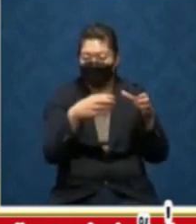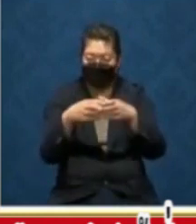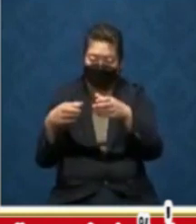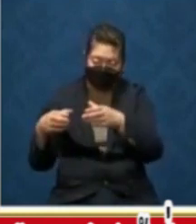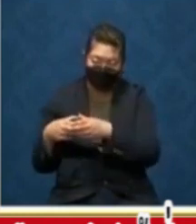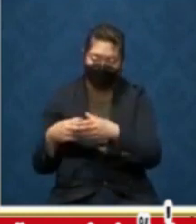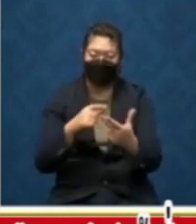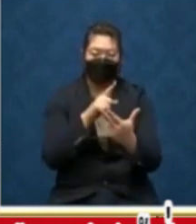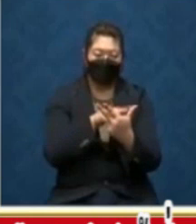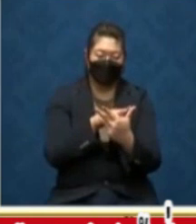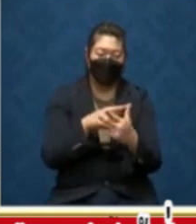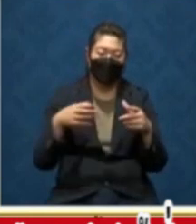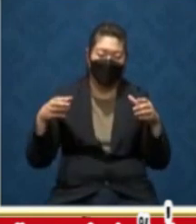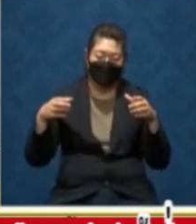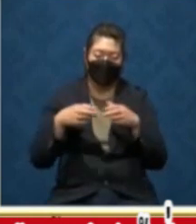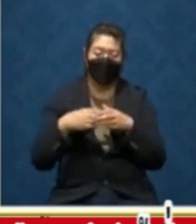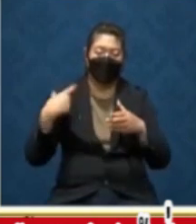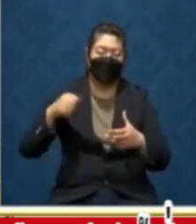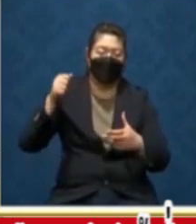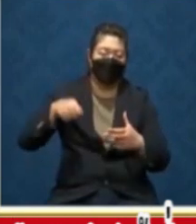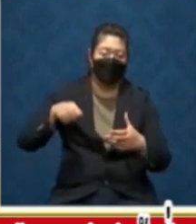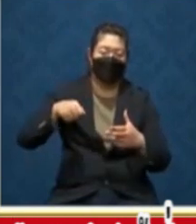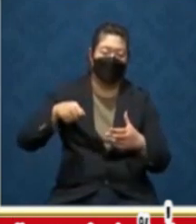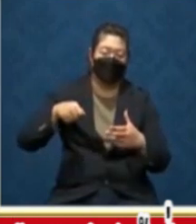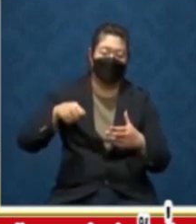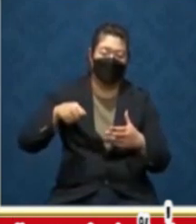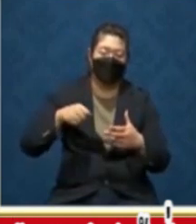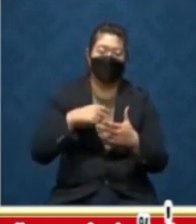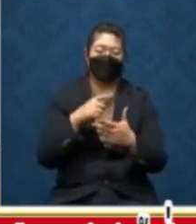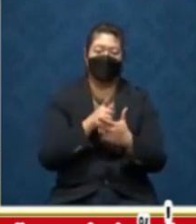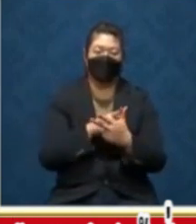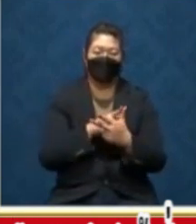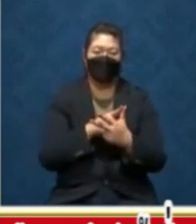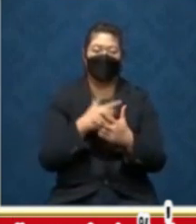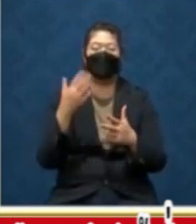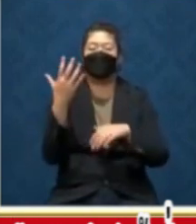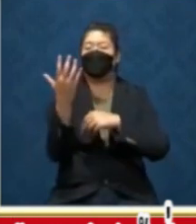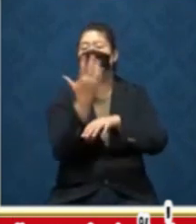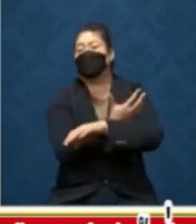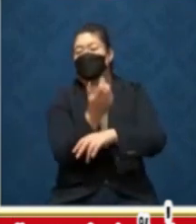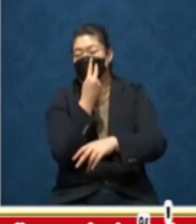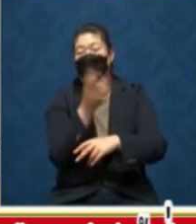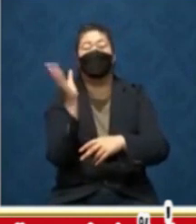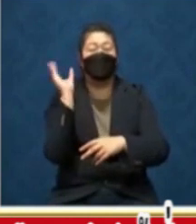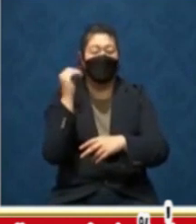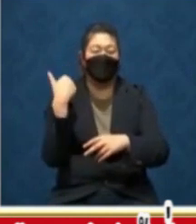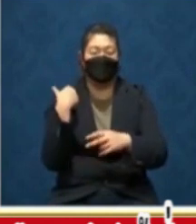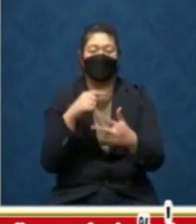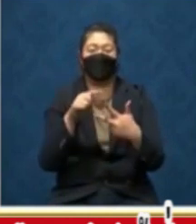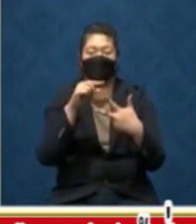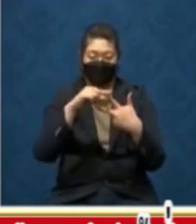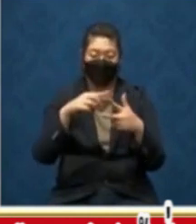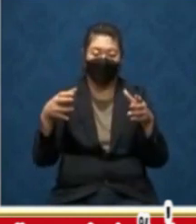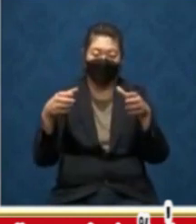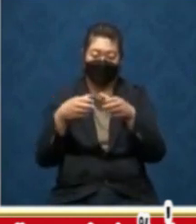คณะผู้พิพากษาทางตุลาการเข้าใจว่าท่านฟังอยู่2รัฐบาล